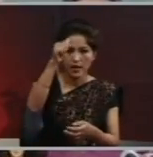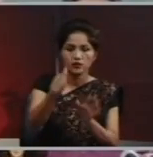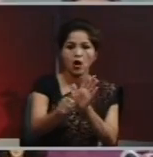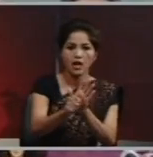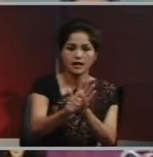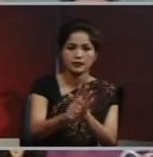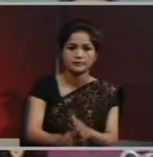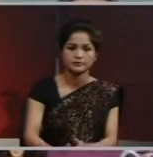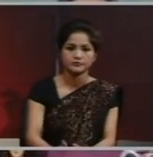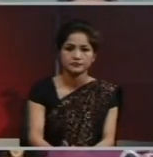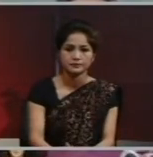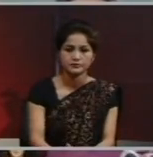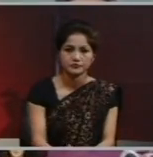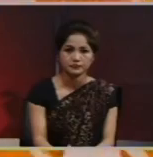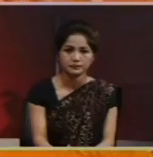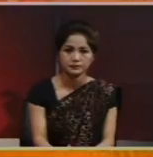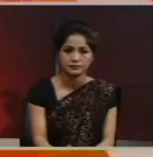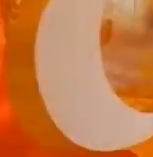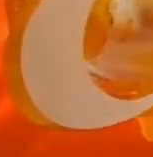अगाडि।